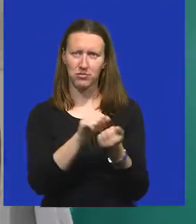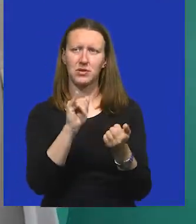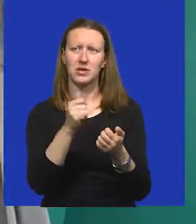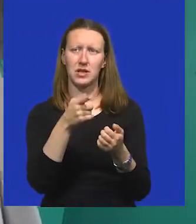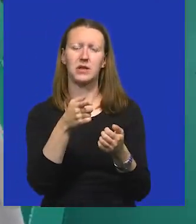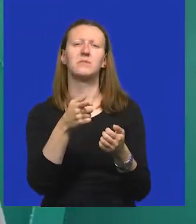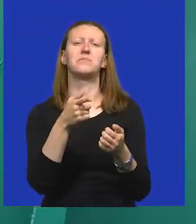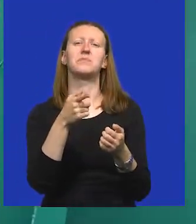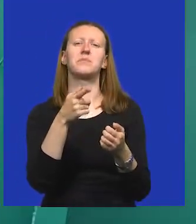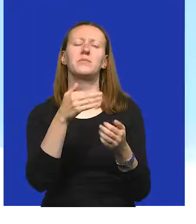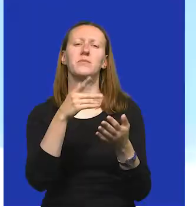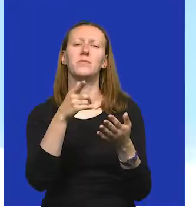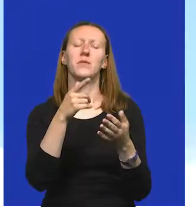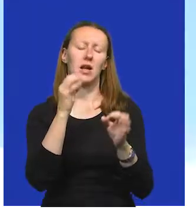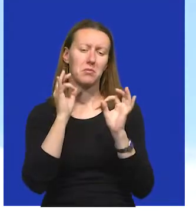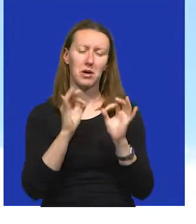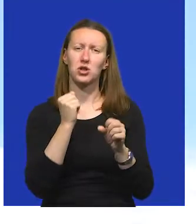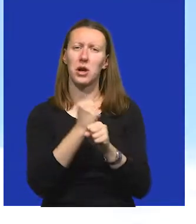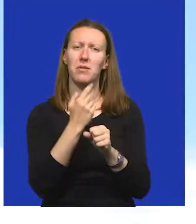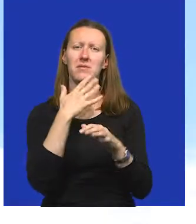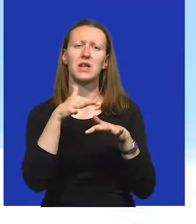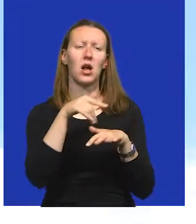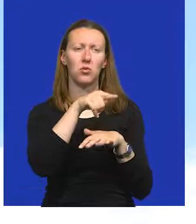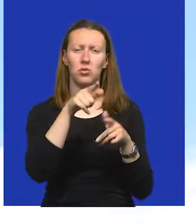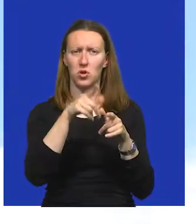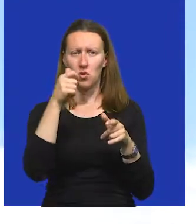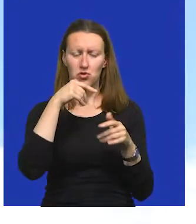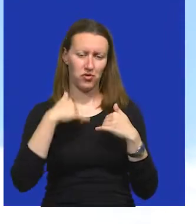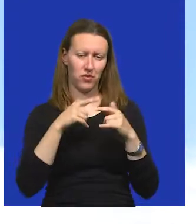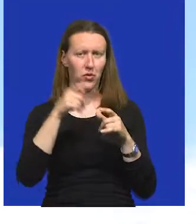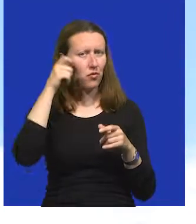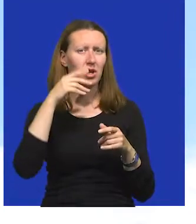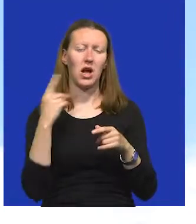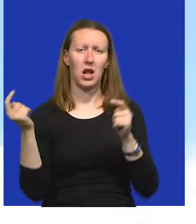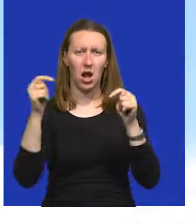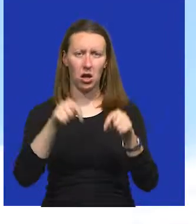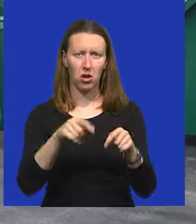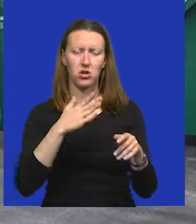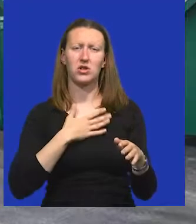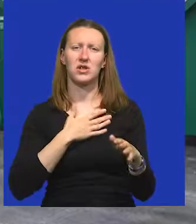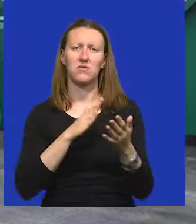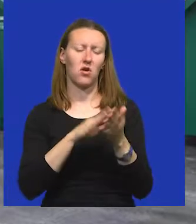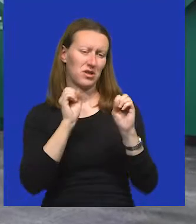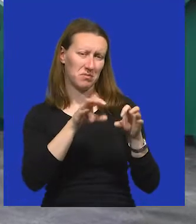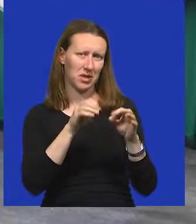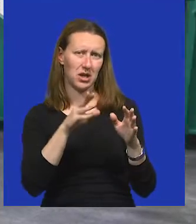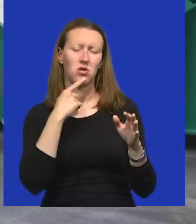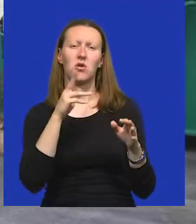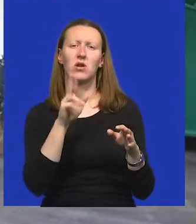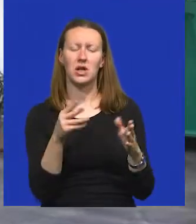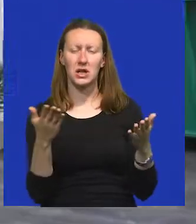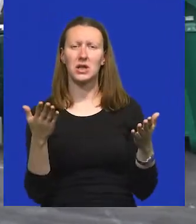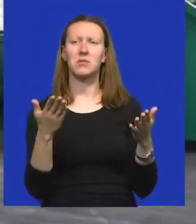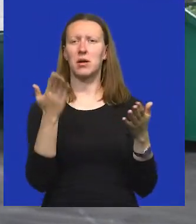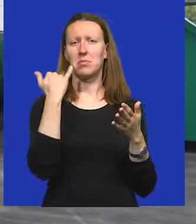è praticamente adibito proprio a tutti i cittadini. Loro, quando vengono qui con i propri rifiuti che